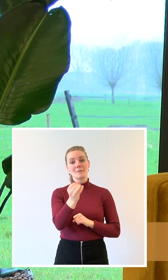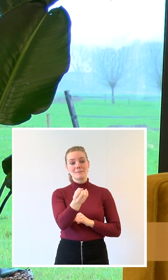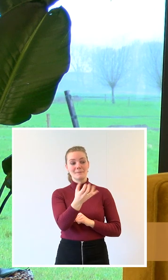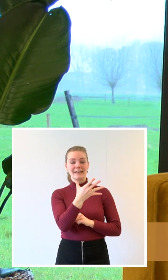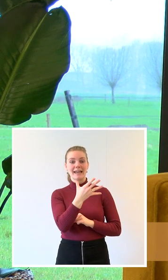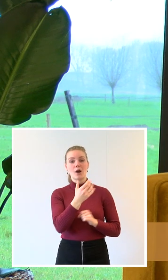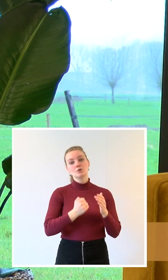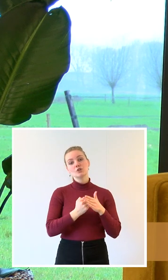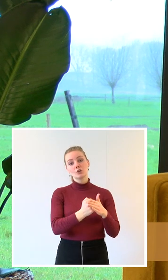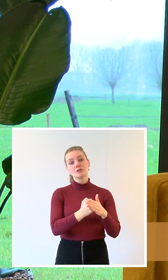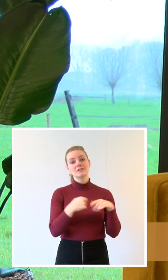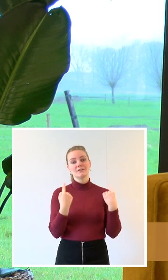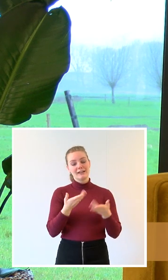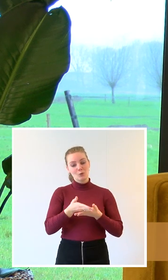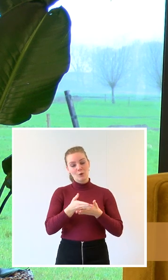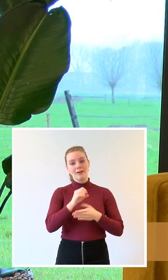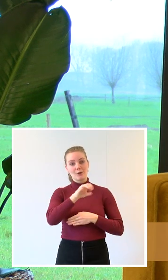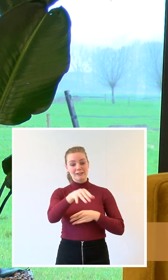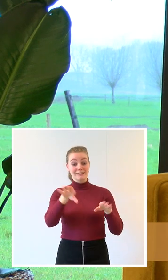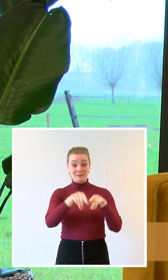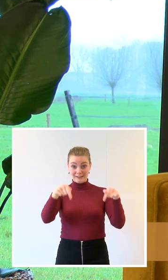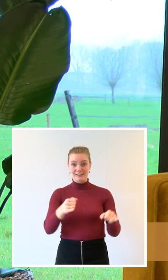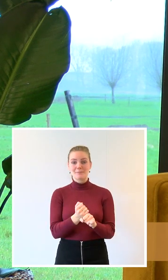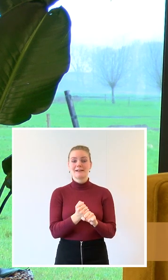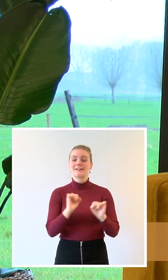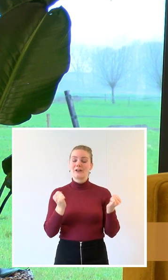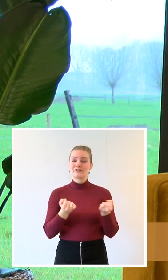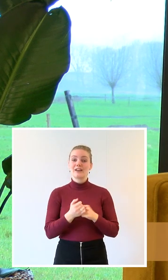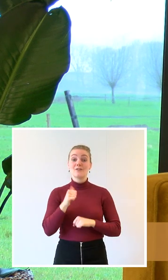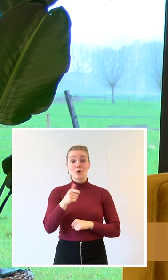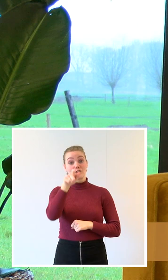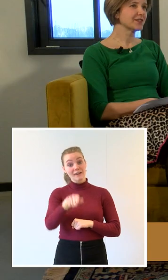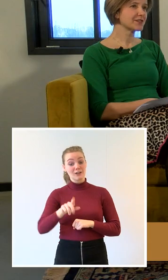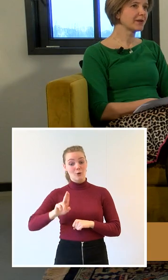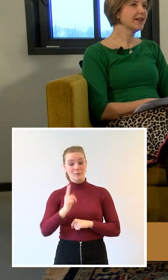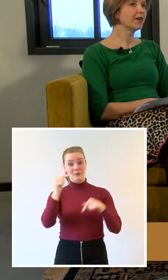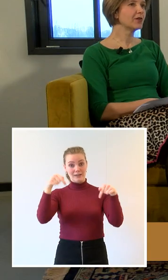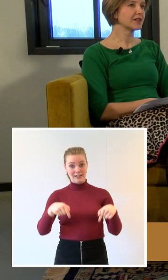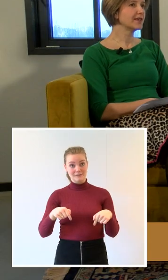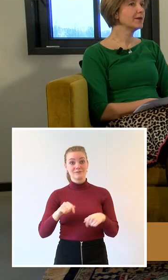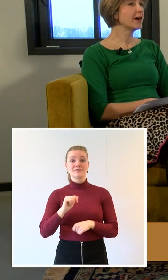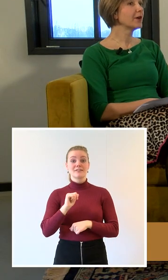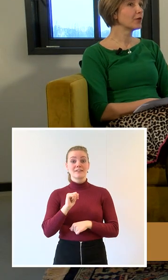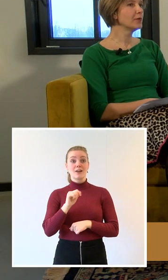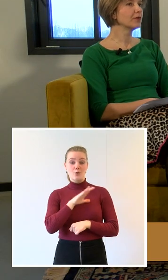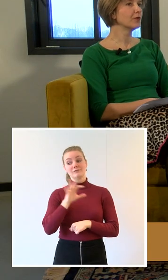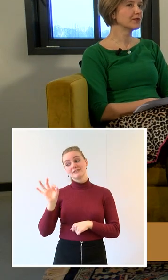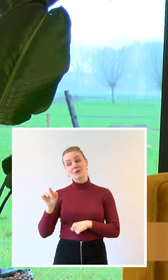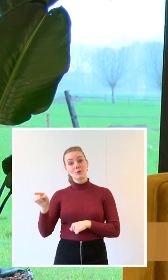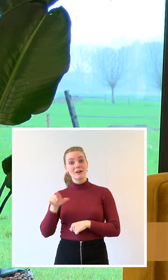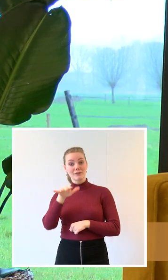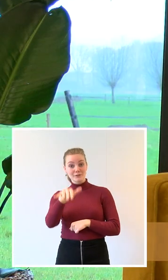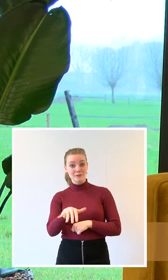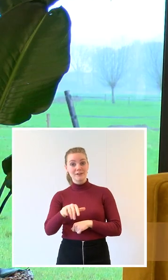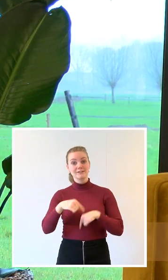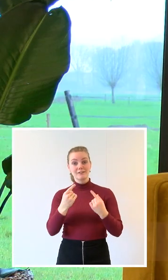zoals deze. Volgende week zijn we er weer. Ook Theodor is er dan weer. En hij zal dan spreken over het thema Geroepen om te